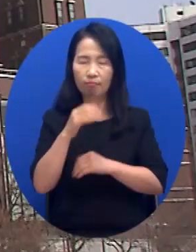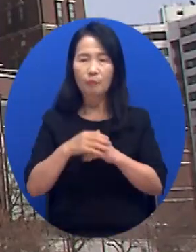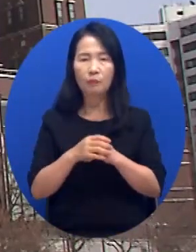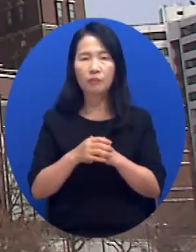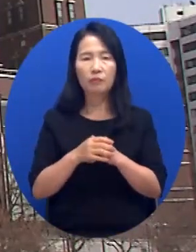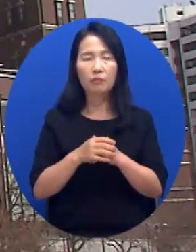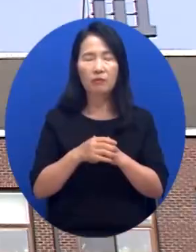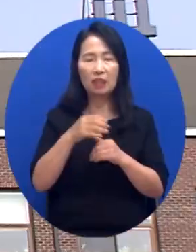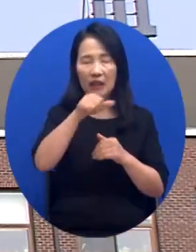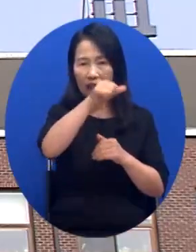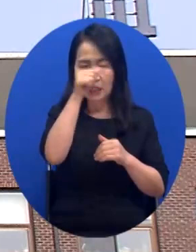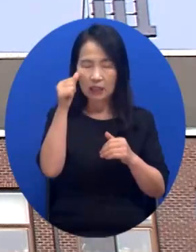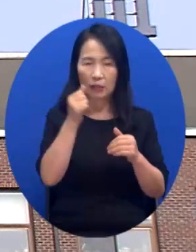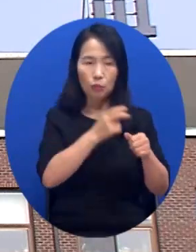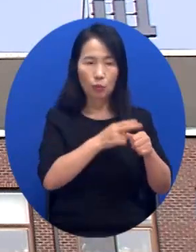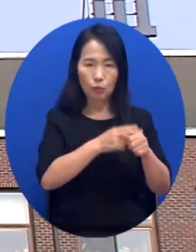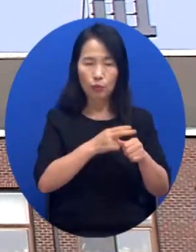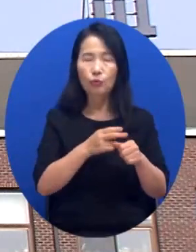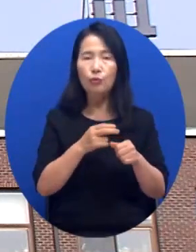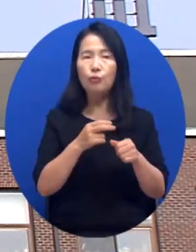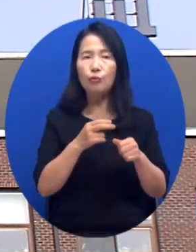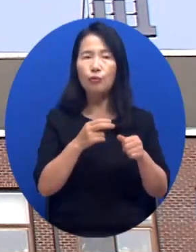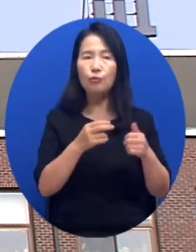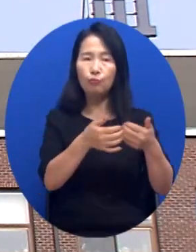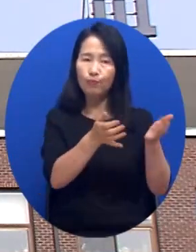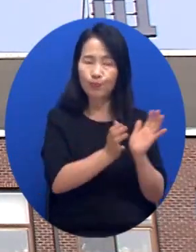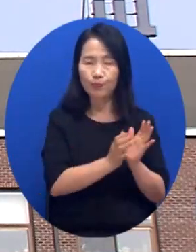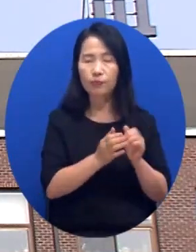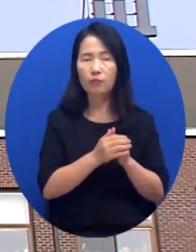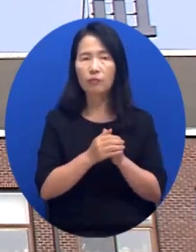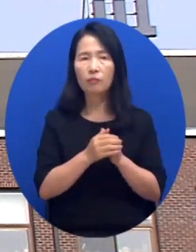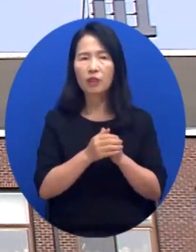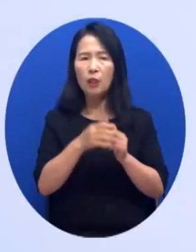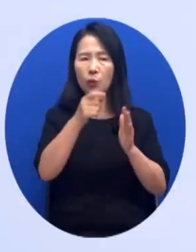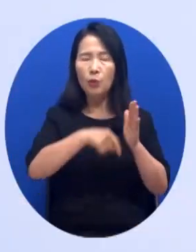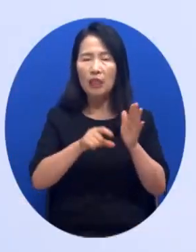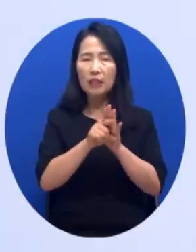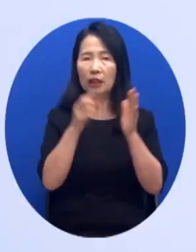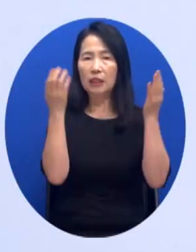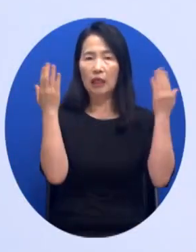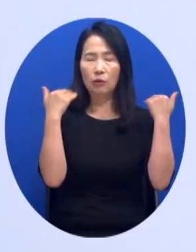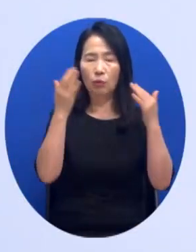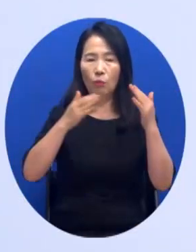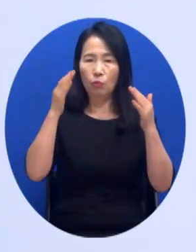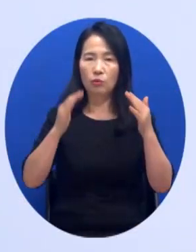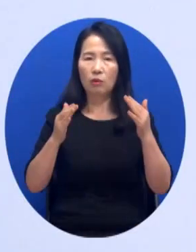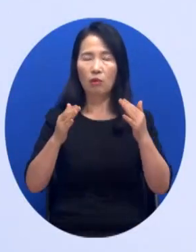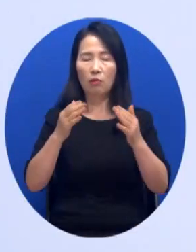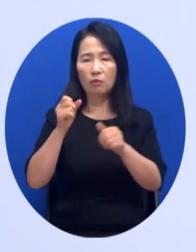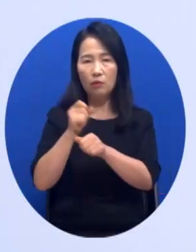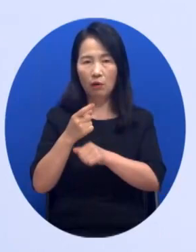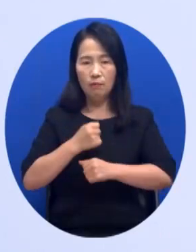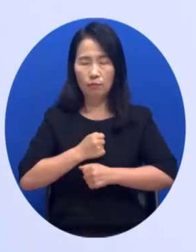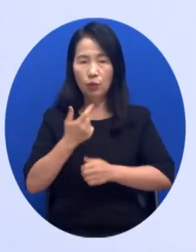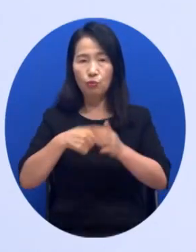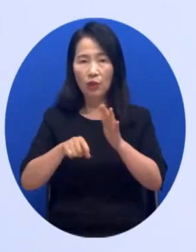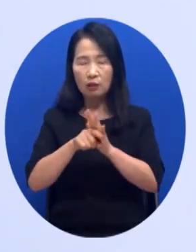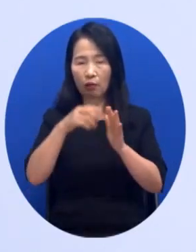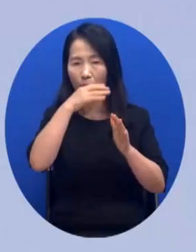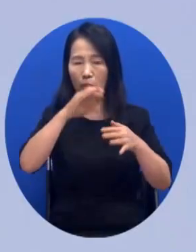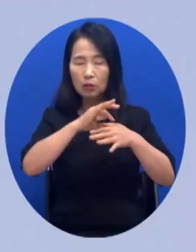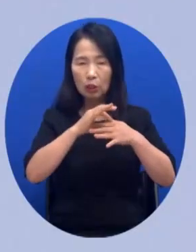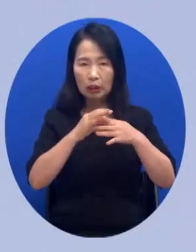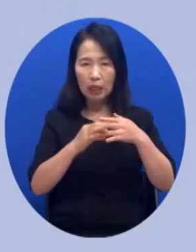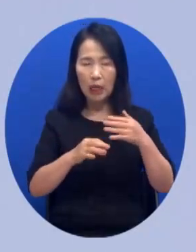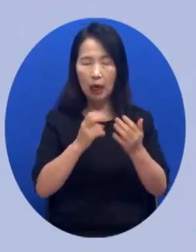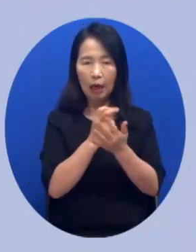장신대 교수 평의회는 장신대는 교단 신학교로서의 공정성을 지키기 위해 정당한 절차와